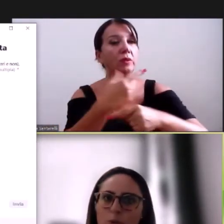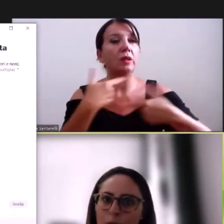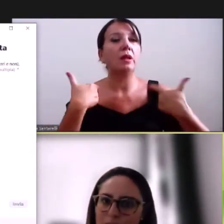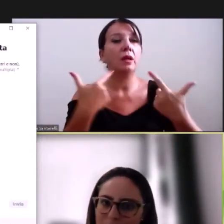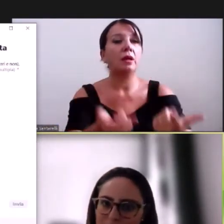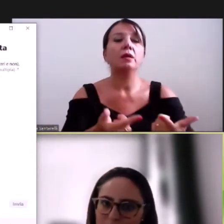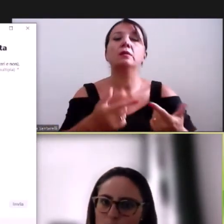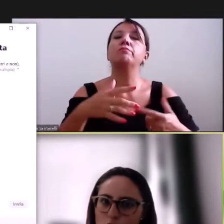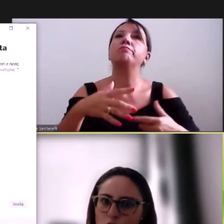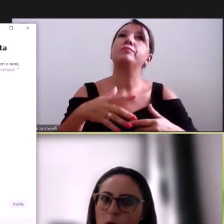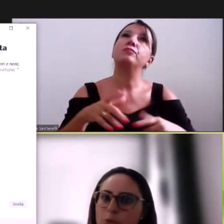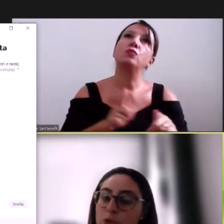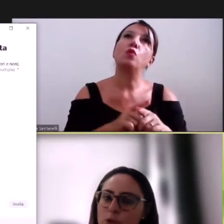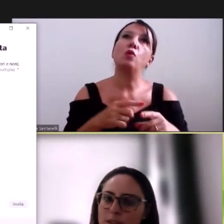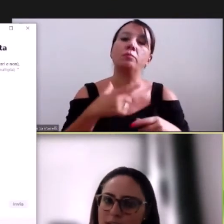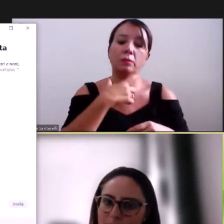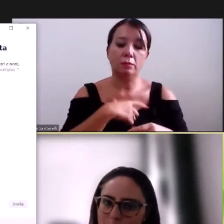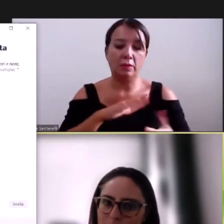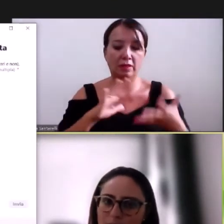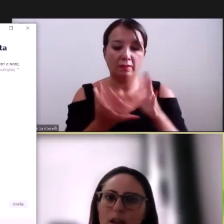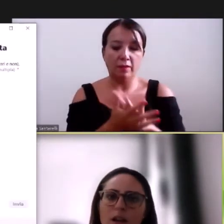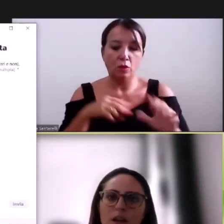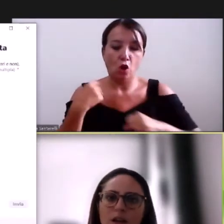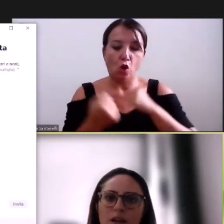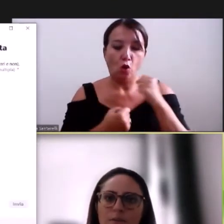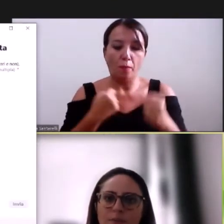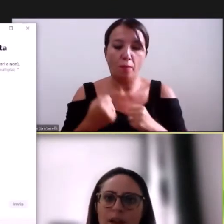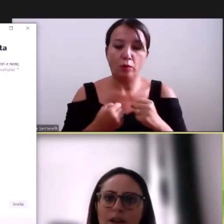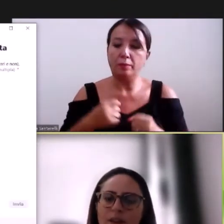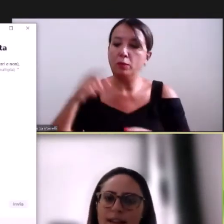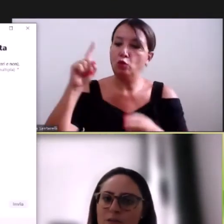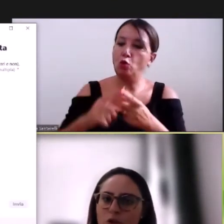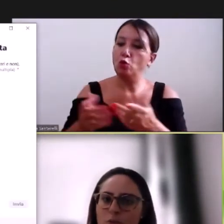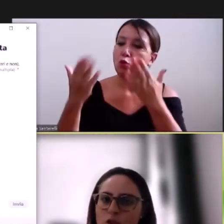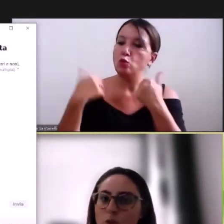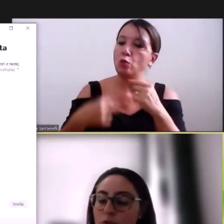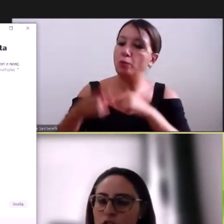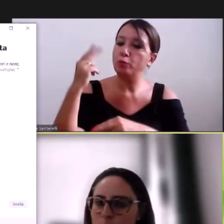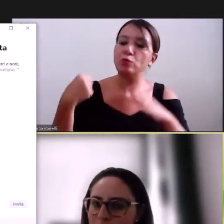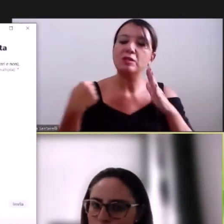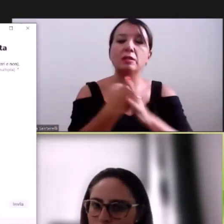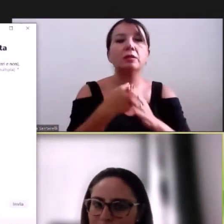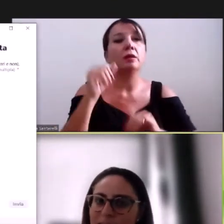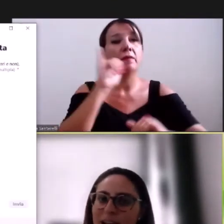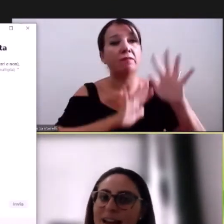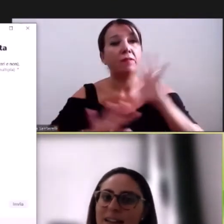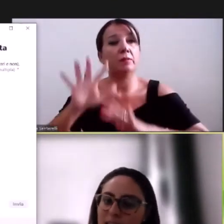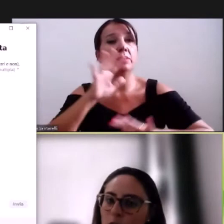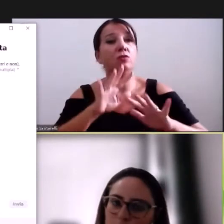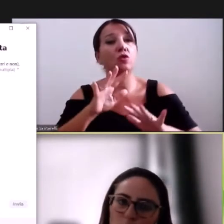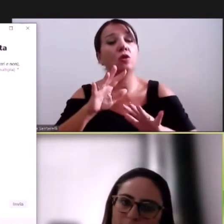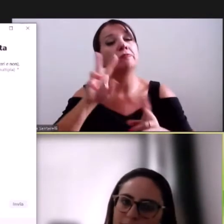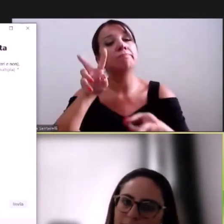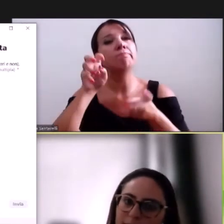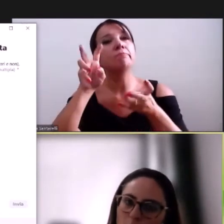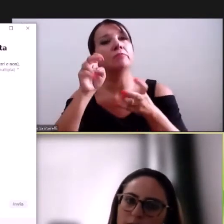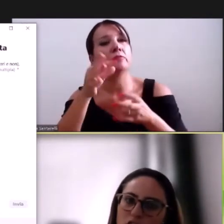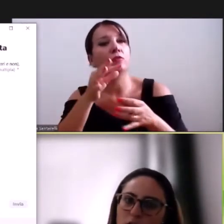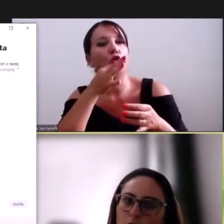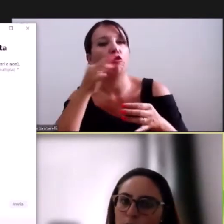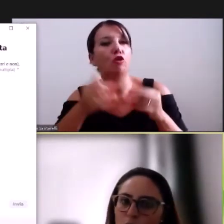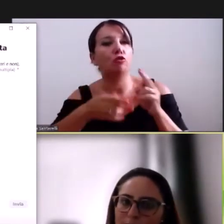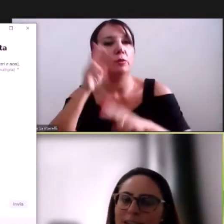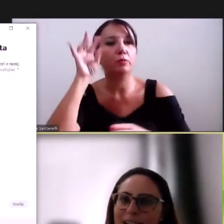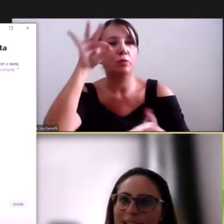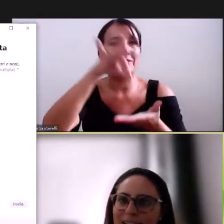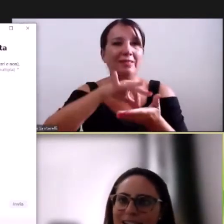l'adozione di comportamenti di consumo più sostenibili, avere delle informazioni più facilmente fruibili all'interno del punto vendita, che, come vi